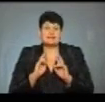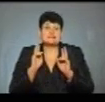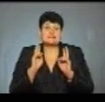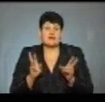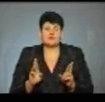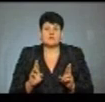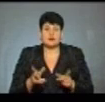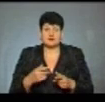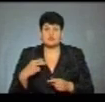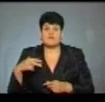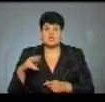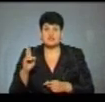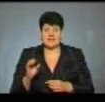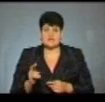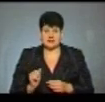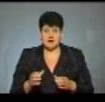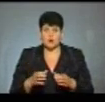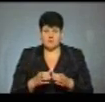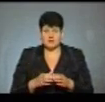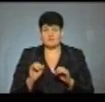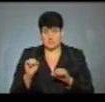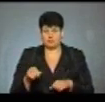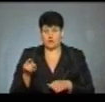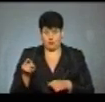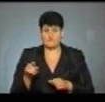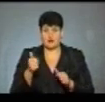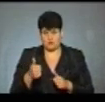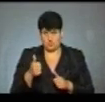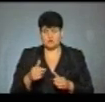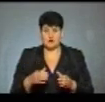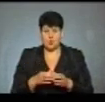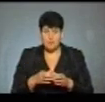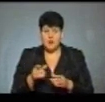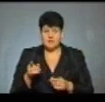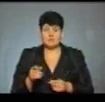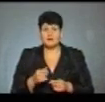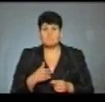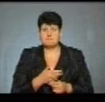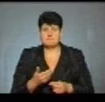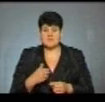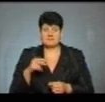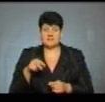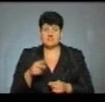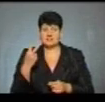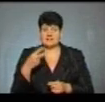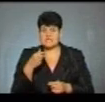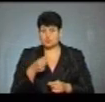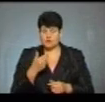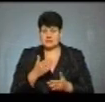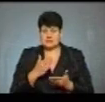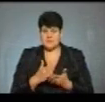в нас Вишнівецька громада, вона спроможна, по-перше, вона хороша громада. Ми в 2020 році